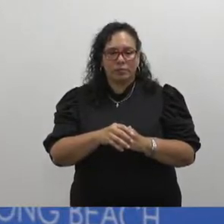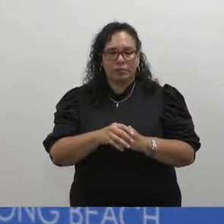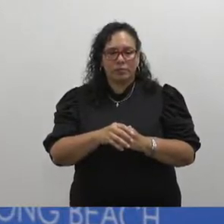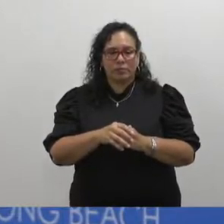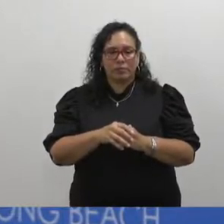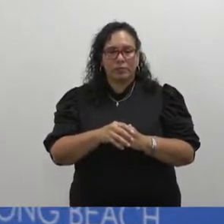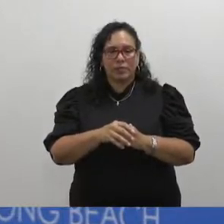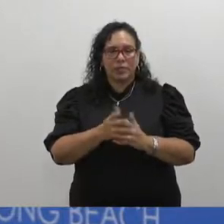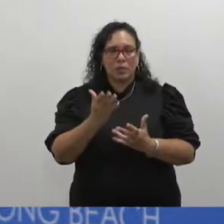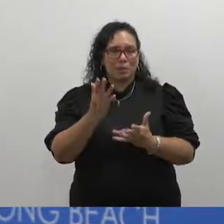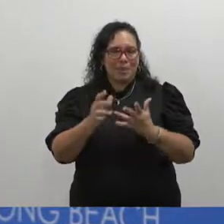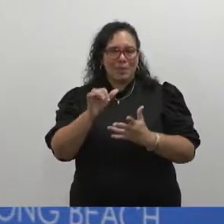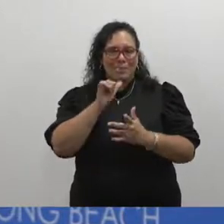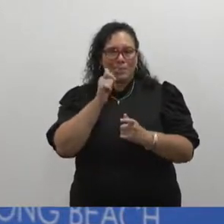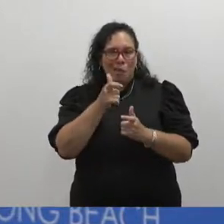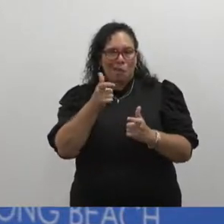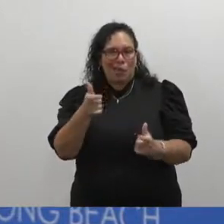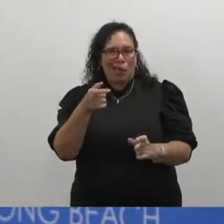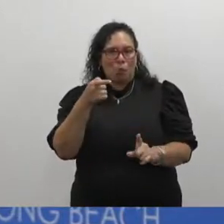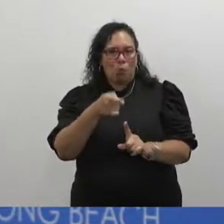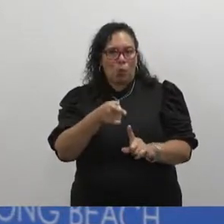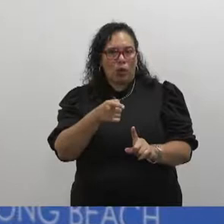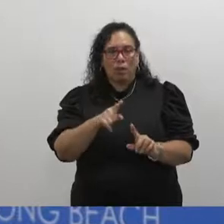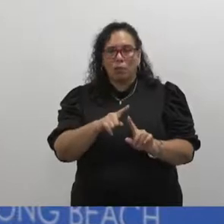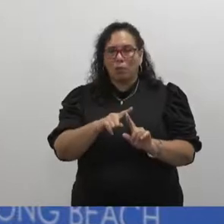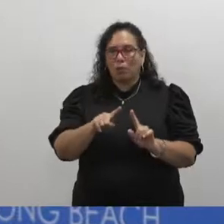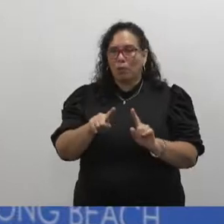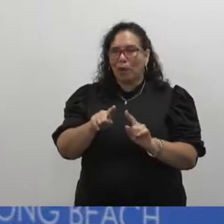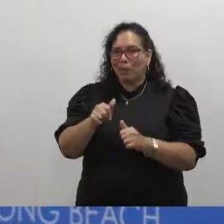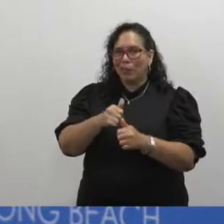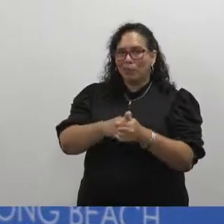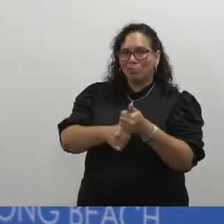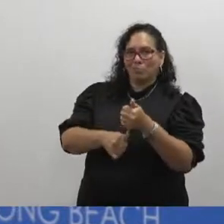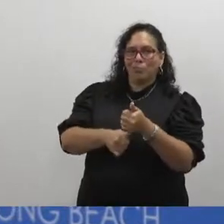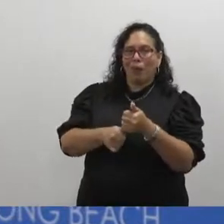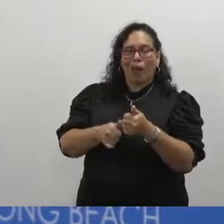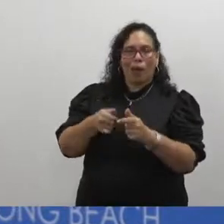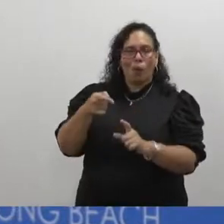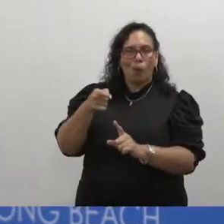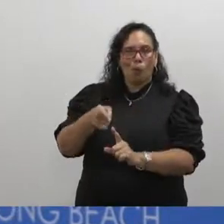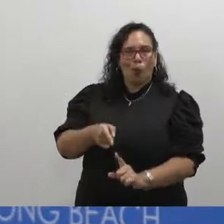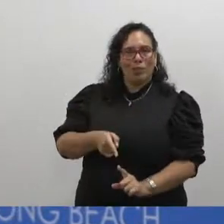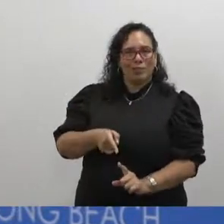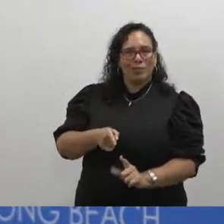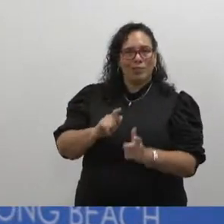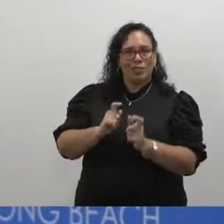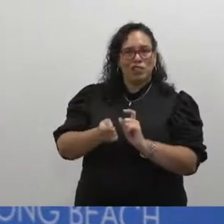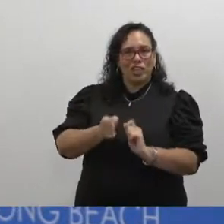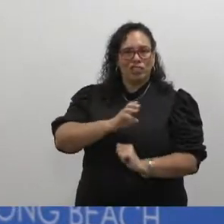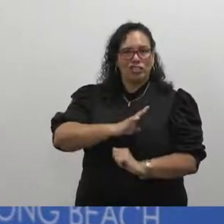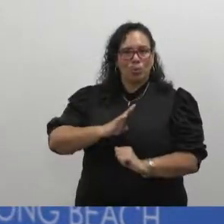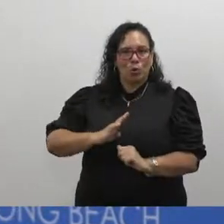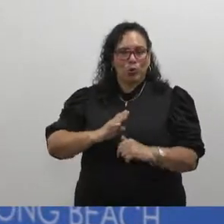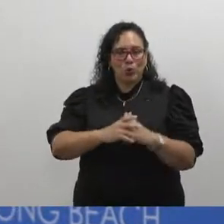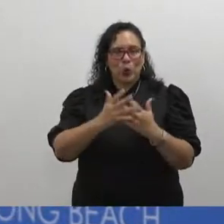cứ thà việc sầm khăn nà về tệ tôn nâng chùm náy xinh xinh đại rọc bình chồ đôi chân